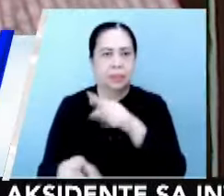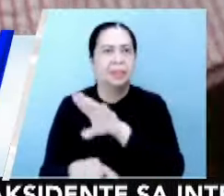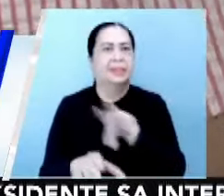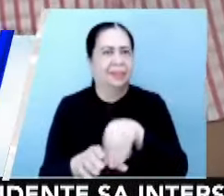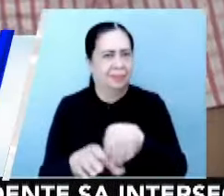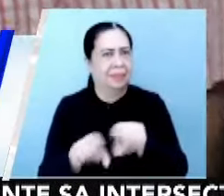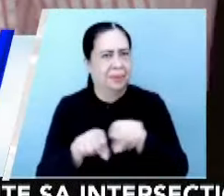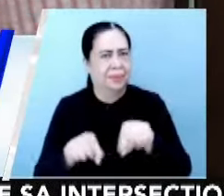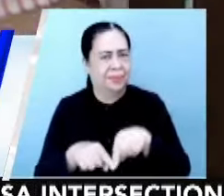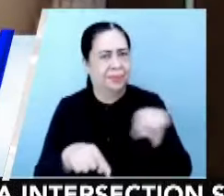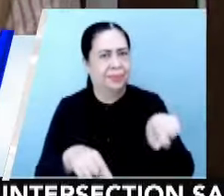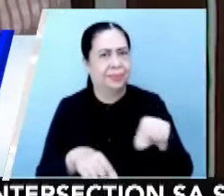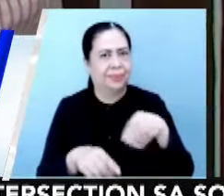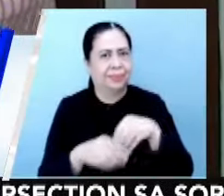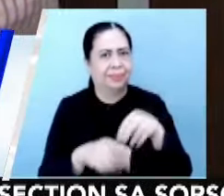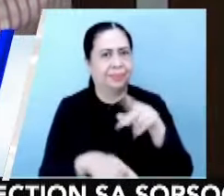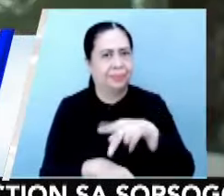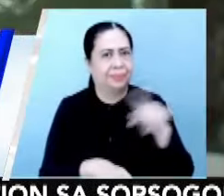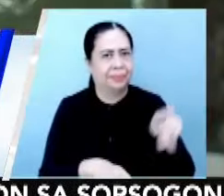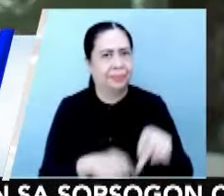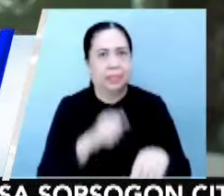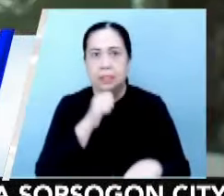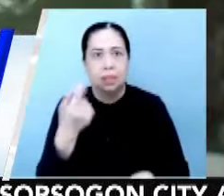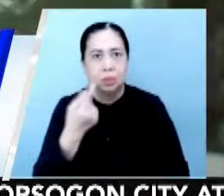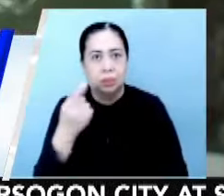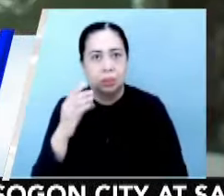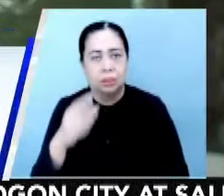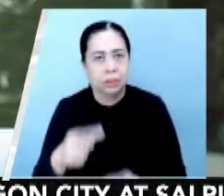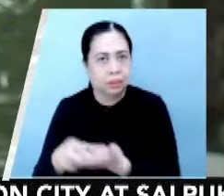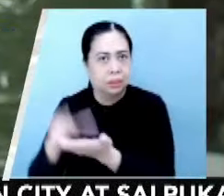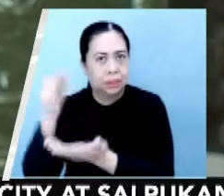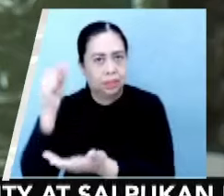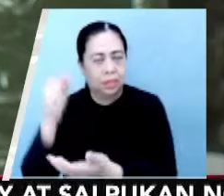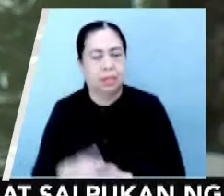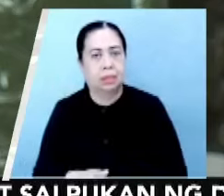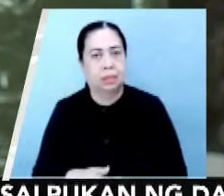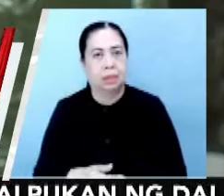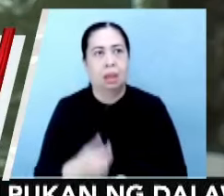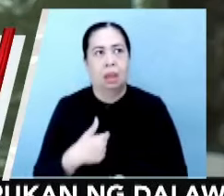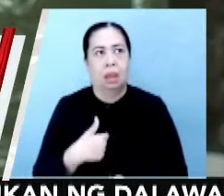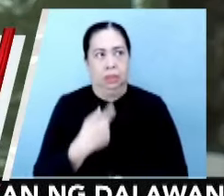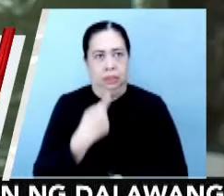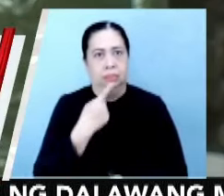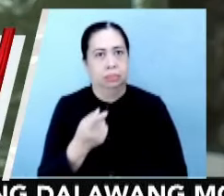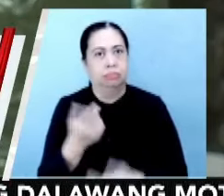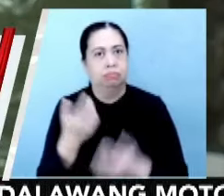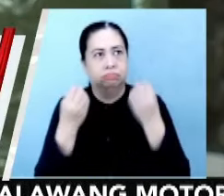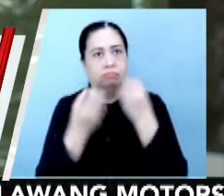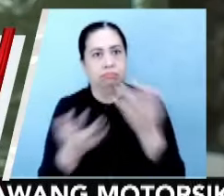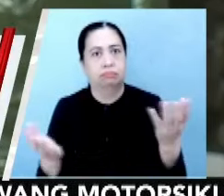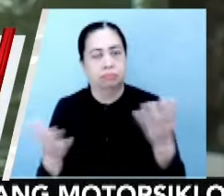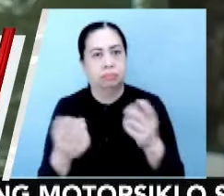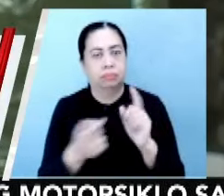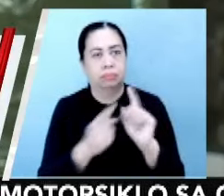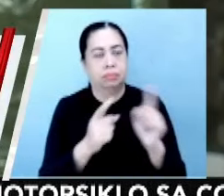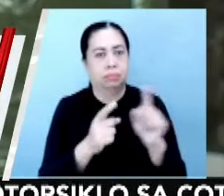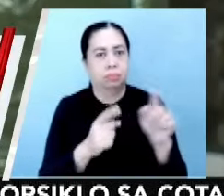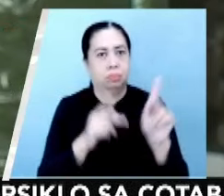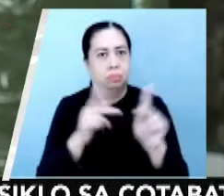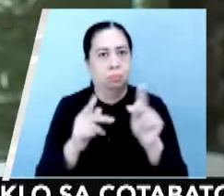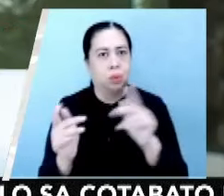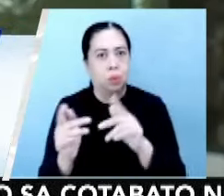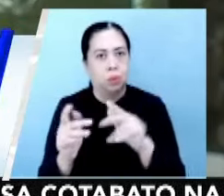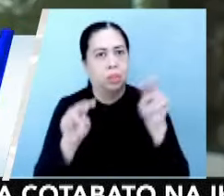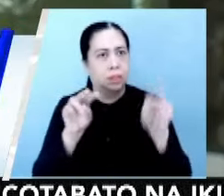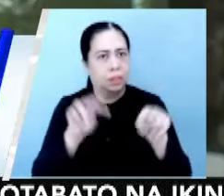Pogo na ito sa porak at hindi lang sa bamban ang masasagot ko lang yung mga ah mga kausap niyang tao nakita rin dito sa